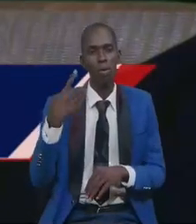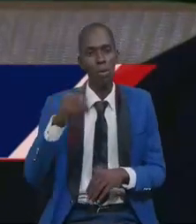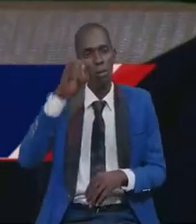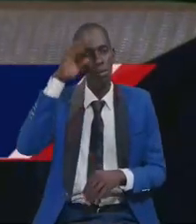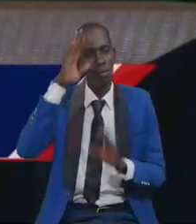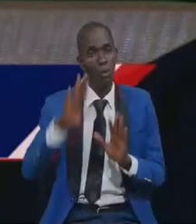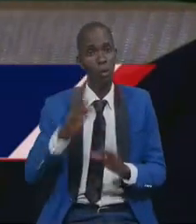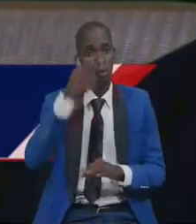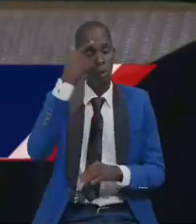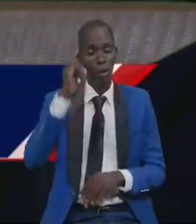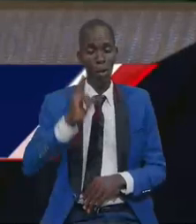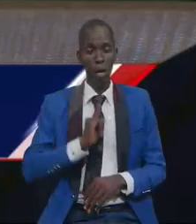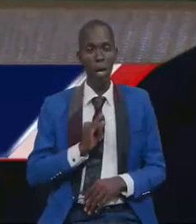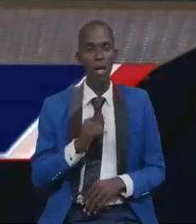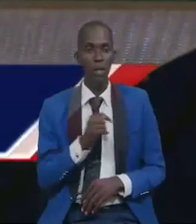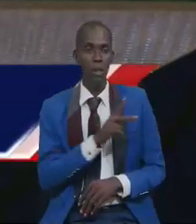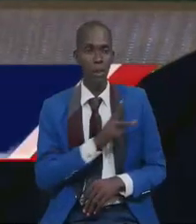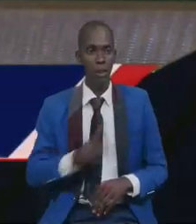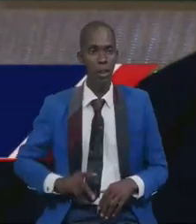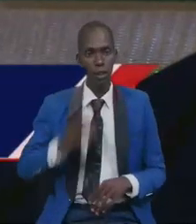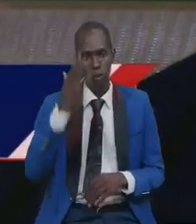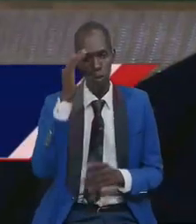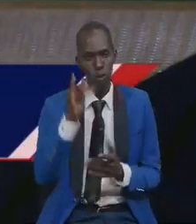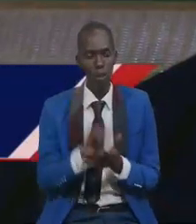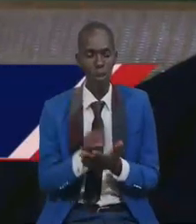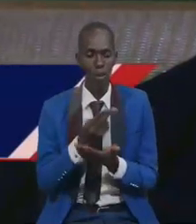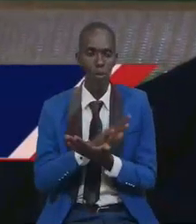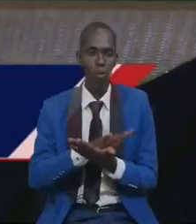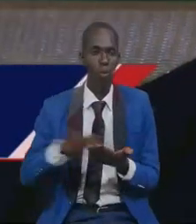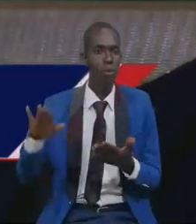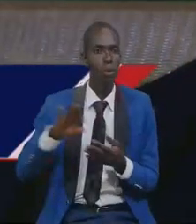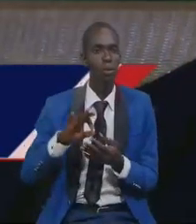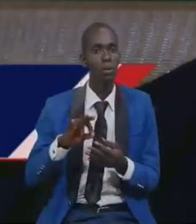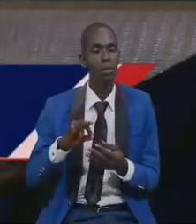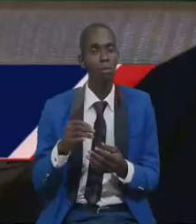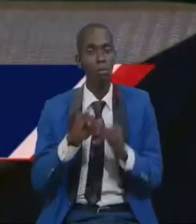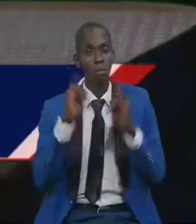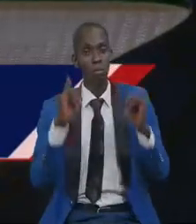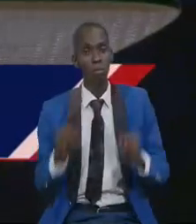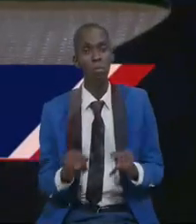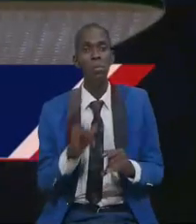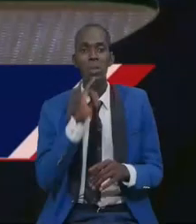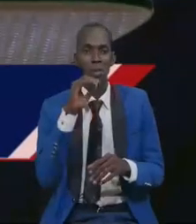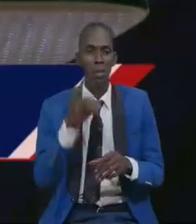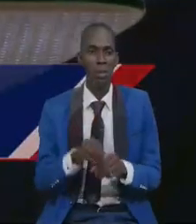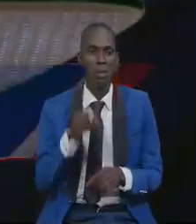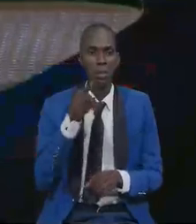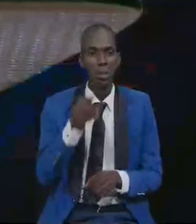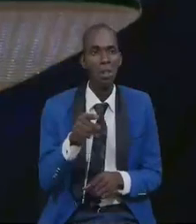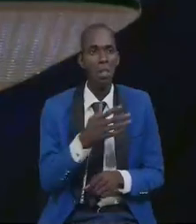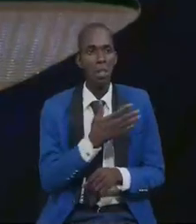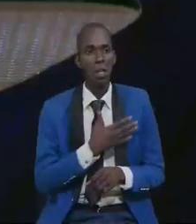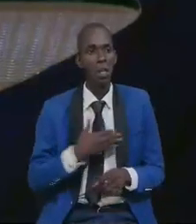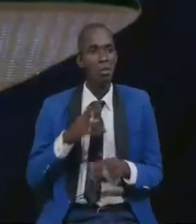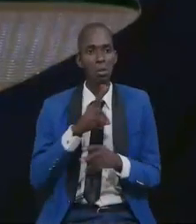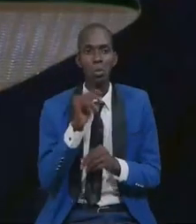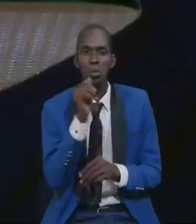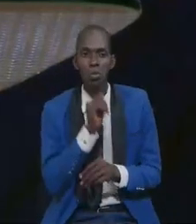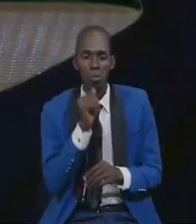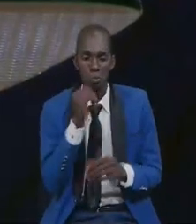sais, chef des magiciens, que tu as en toi l'esprit des dieux saints et pour qui aucun secret